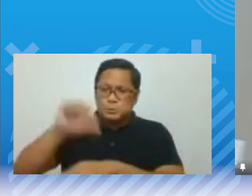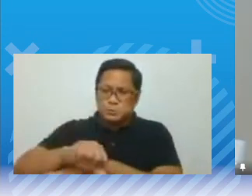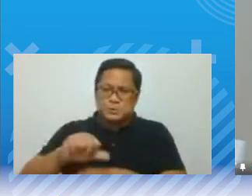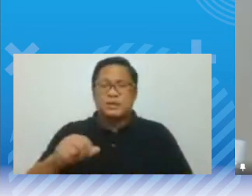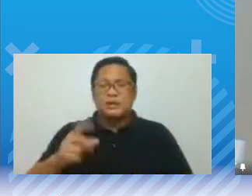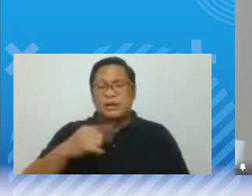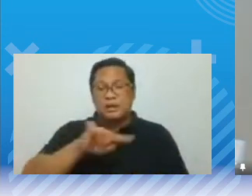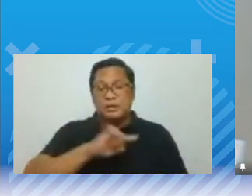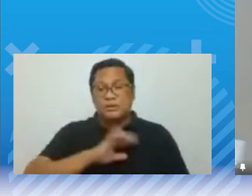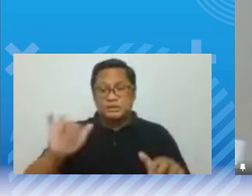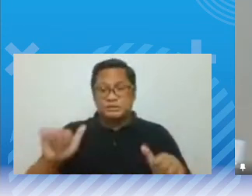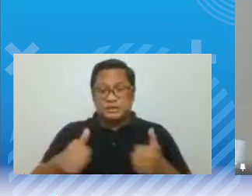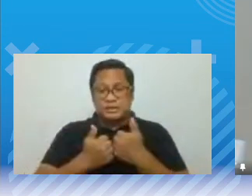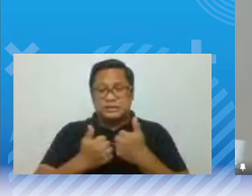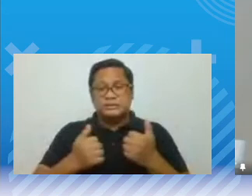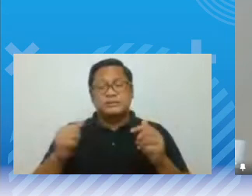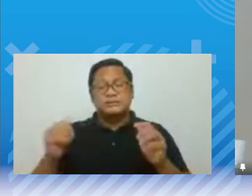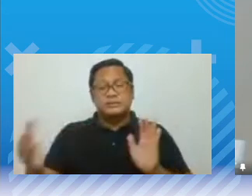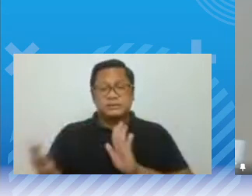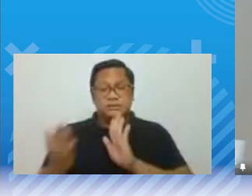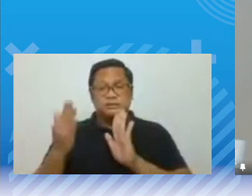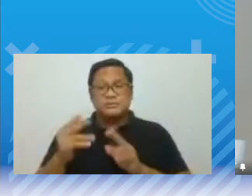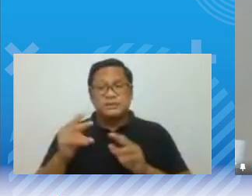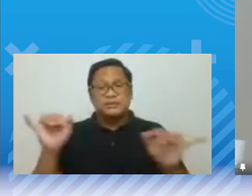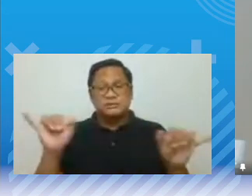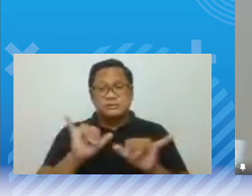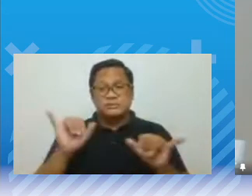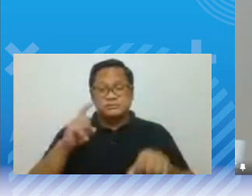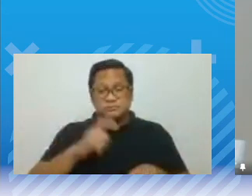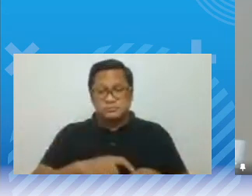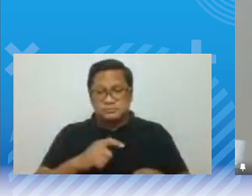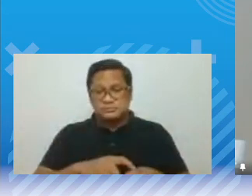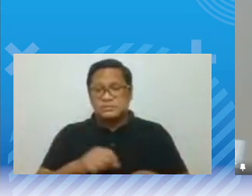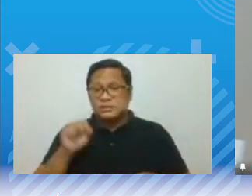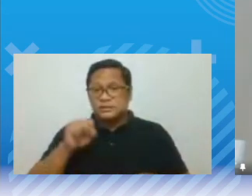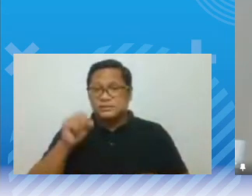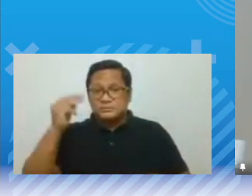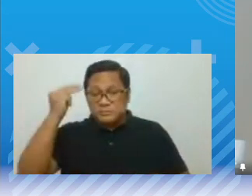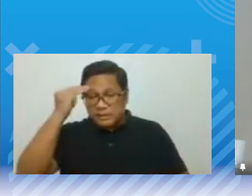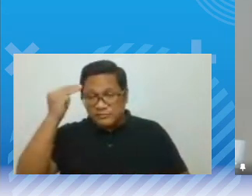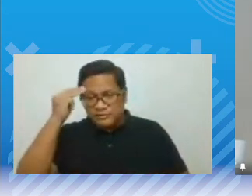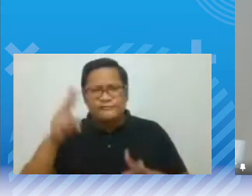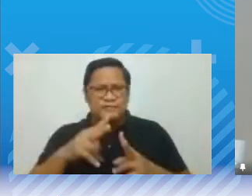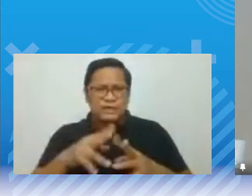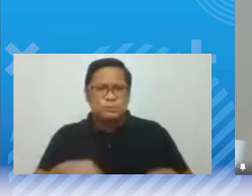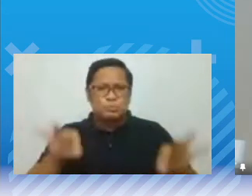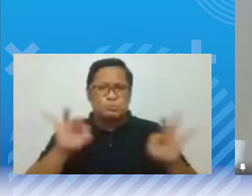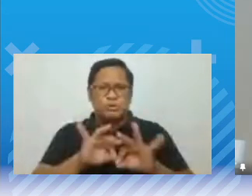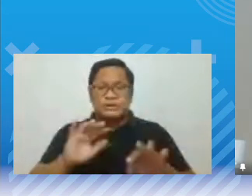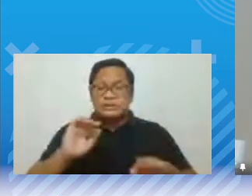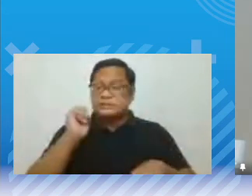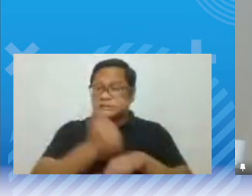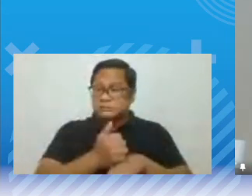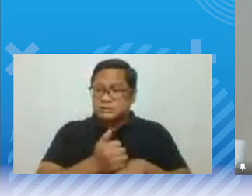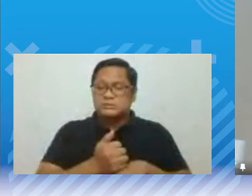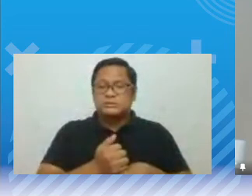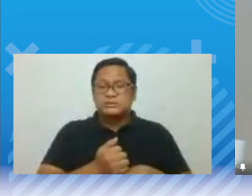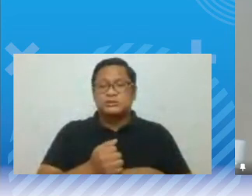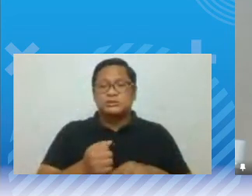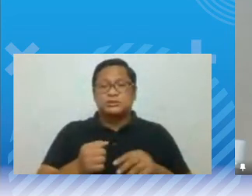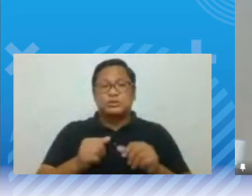mga challenges na kinakaharap natin. And of course, again, mindfulness, very important, establishing